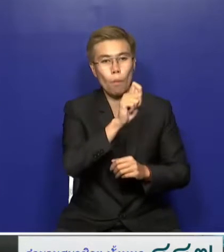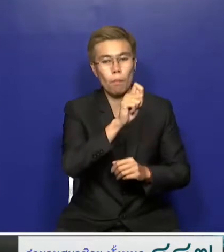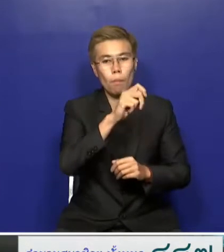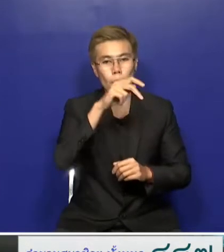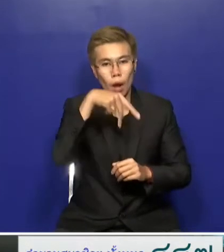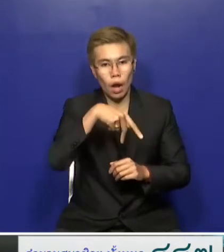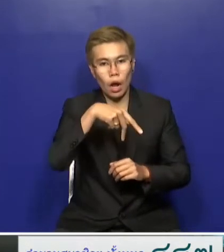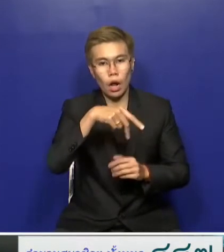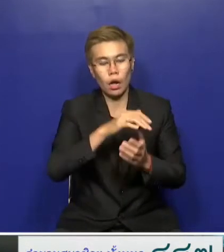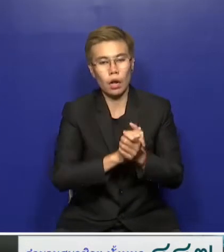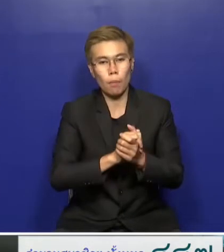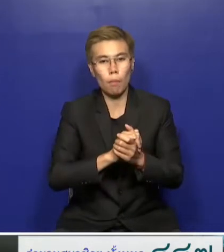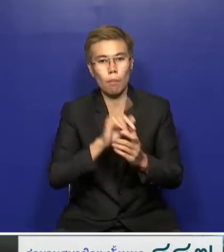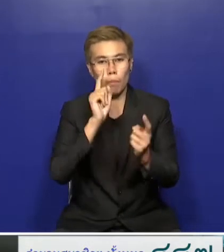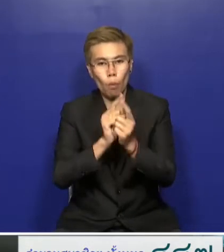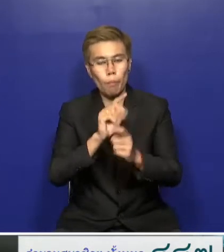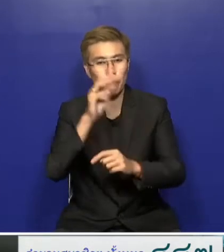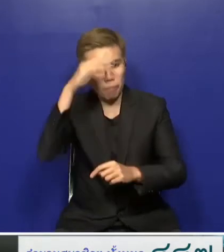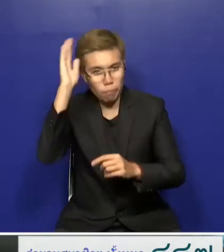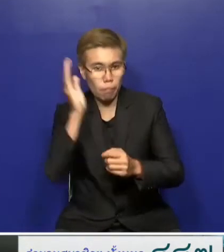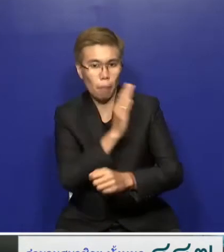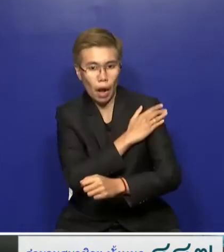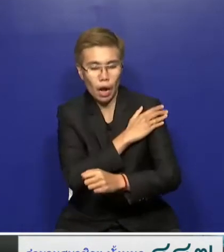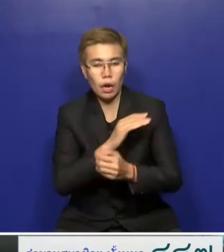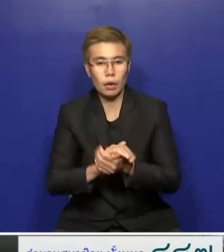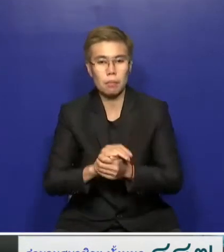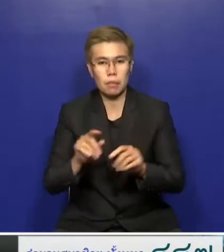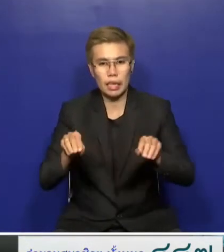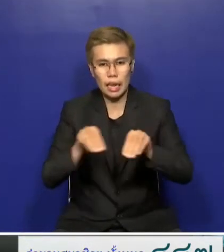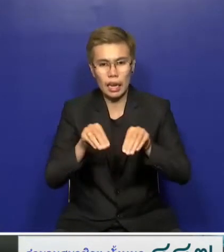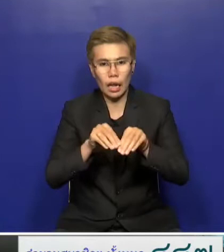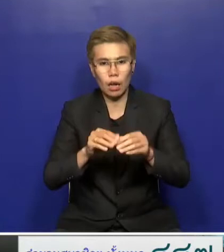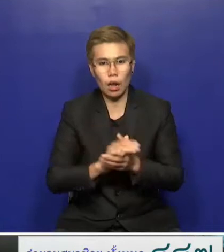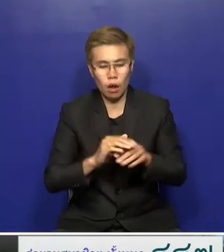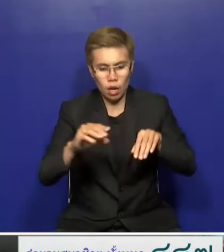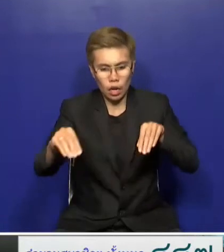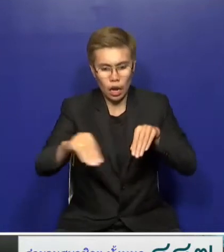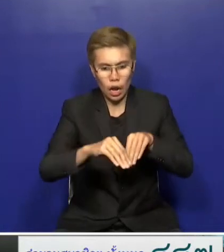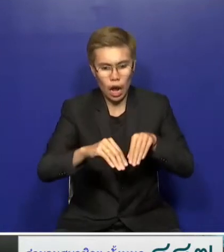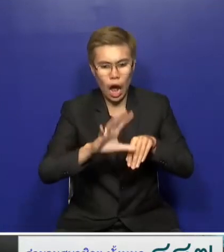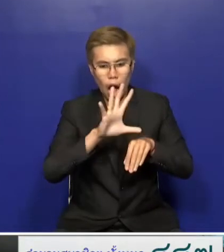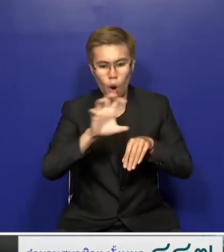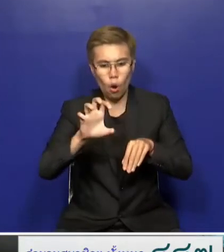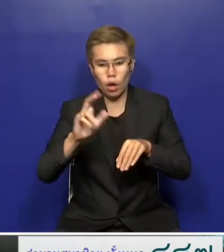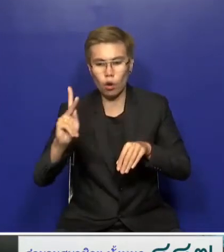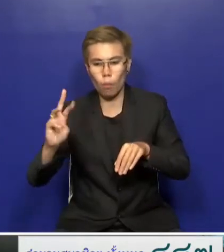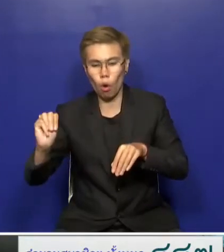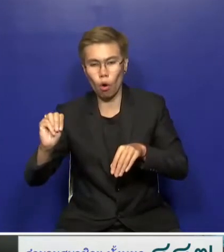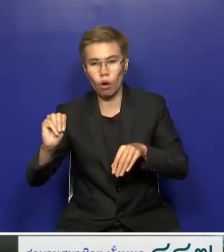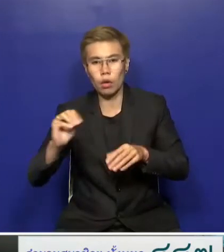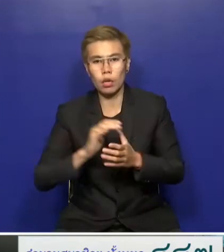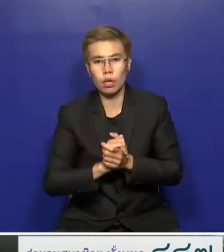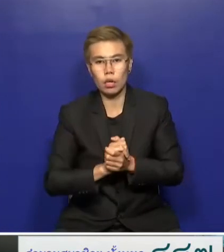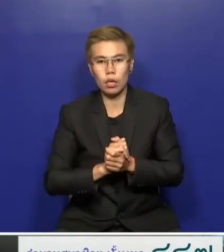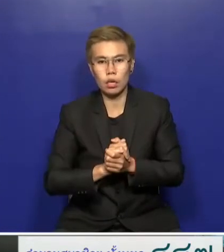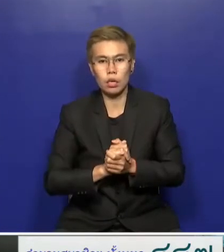อดแม่ระมาดทัศงยางมีแนวชายแดนที่ติดกับประเทศเมียนมา500กว่ากิโลเมตรแล้วผมยืนยันว่าทุกจุดสามารถ